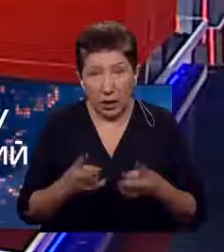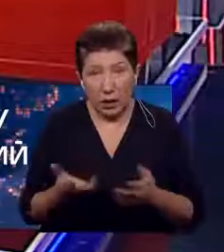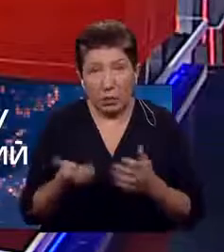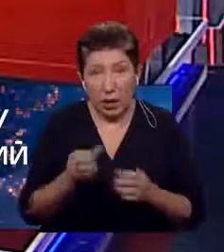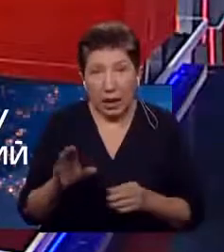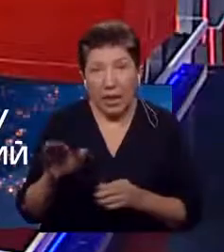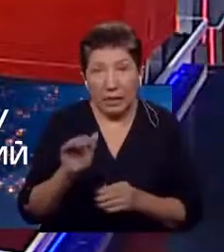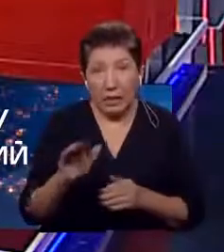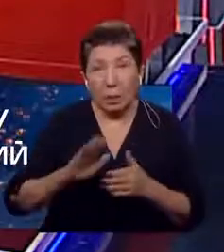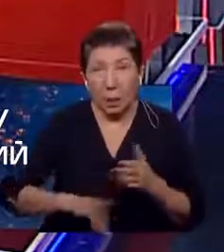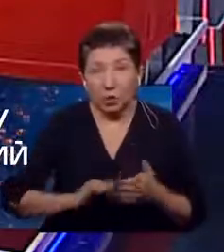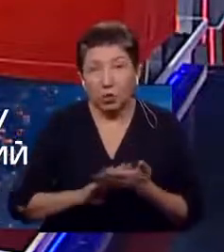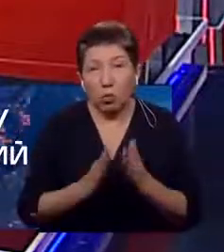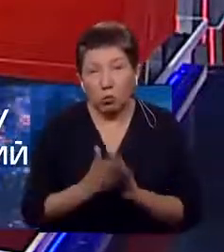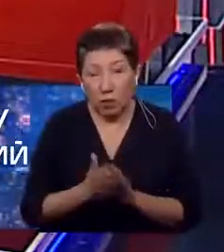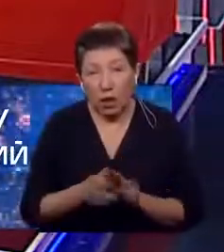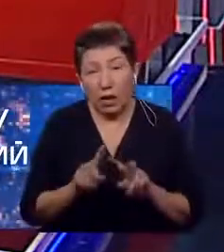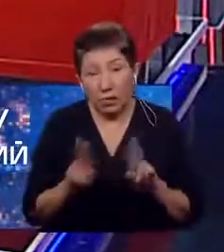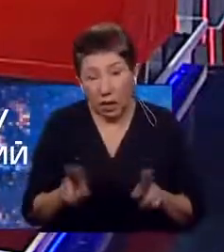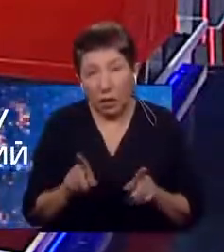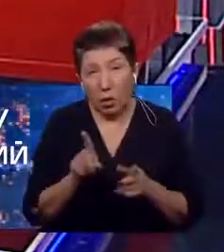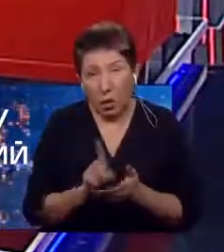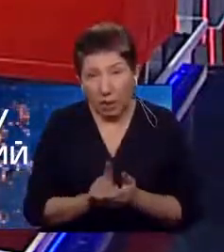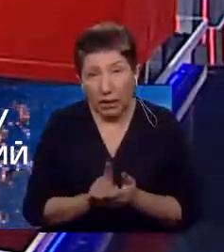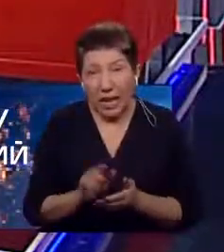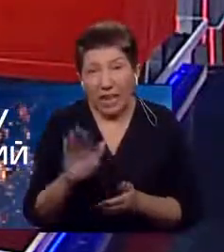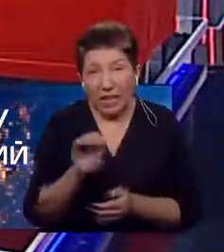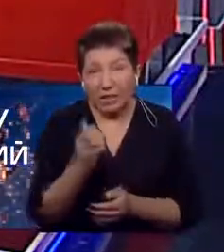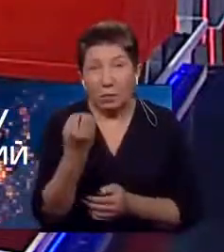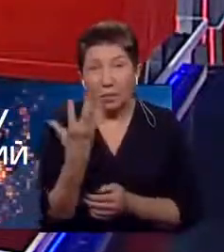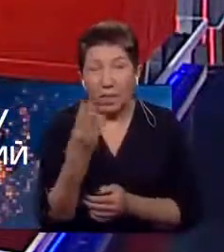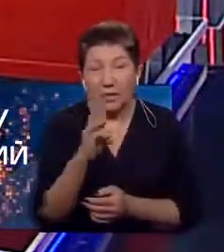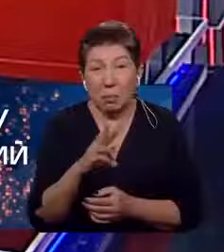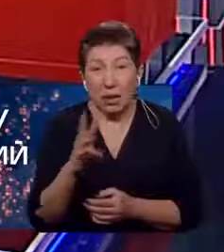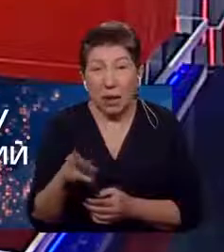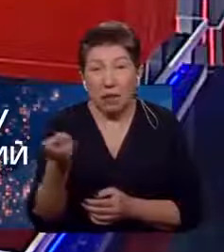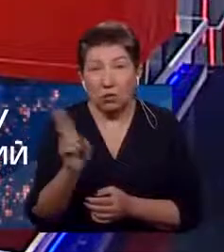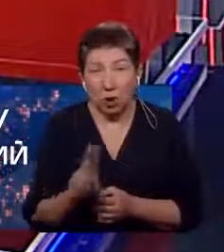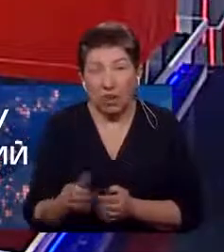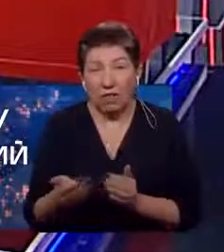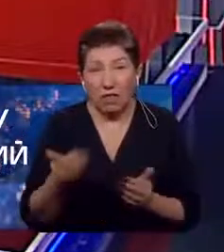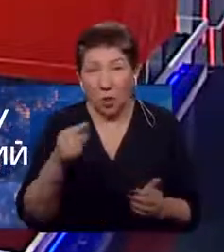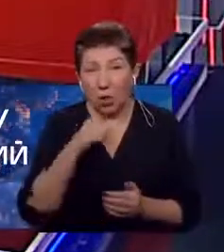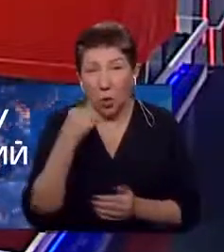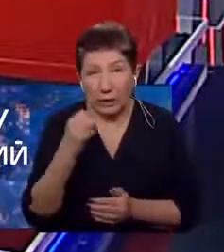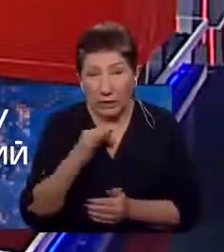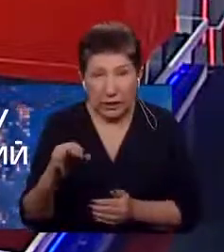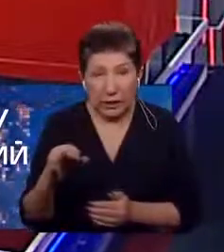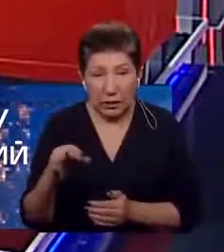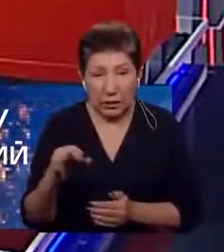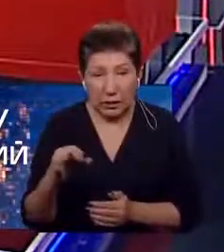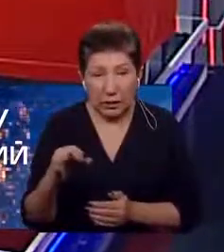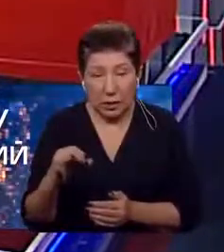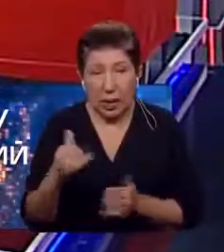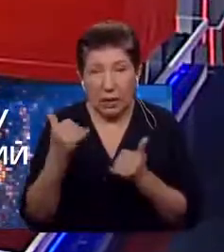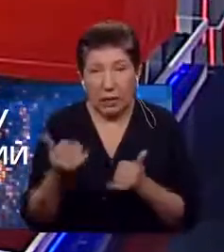кредити без умов. Так от, кредит в 15 мільярдів доларів від Росії